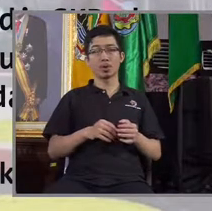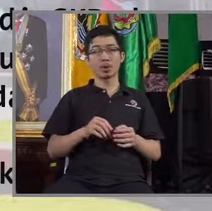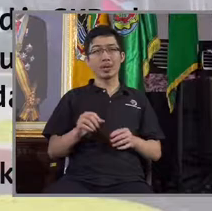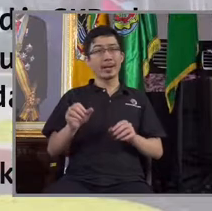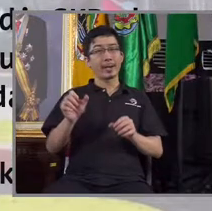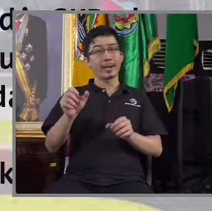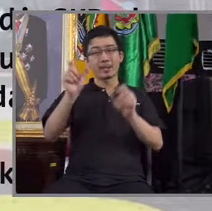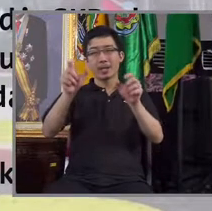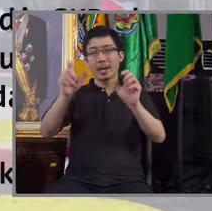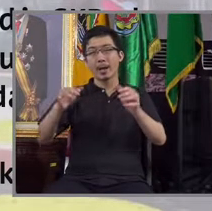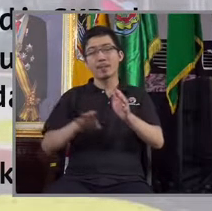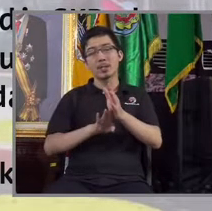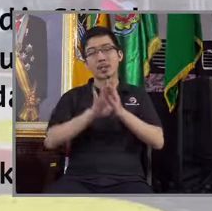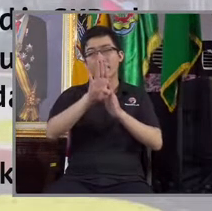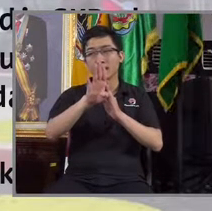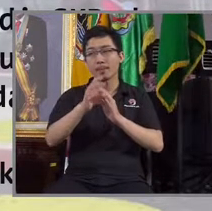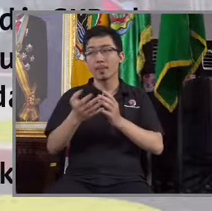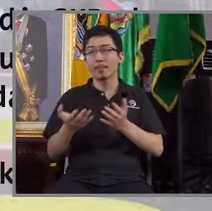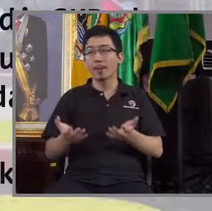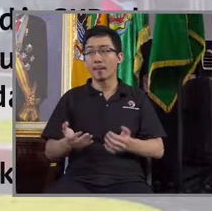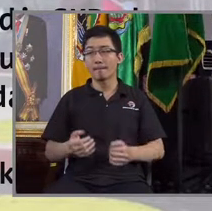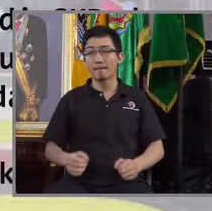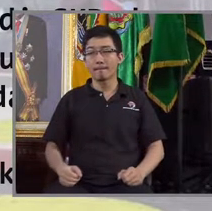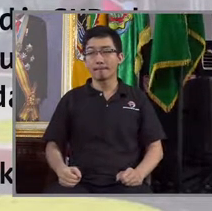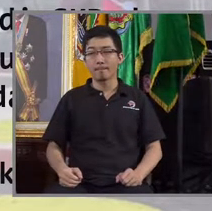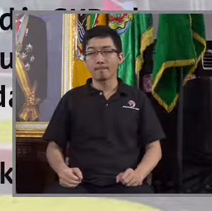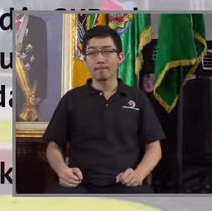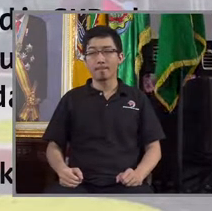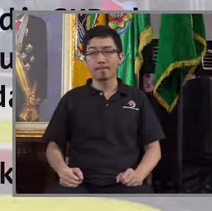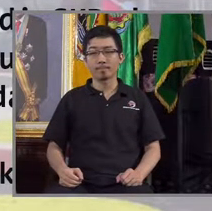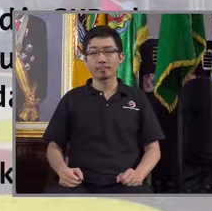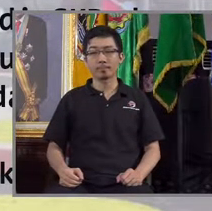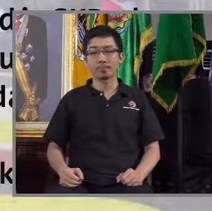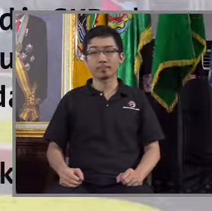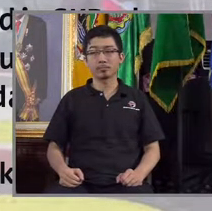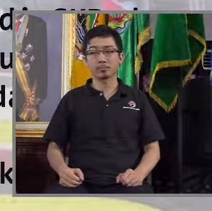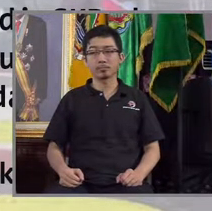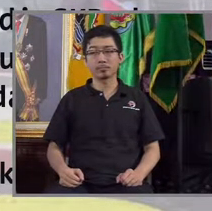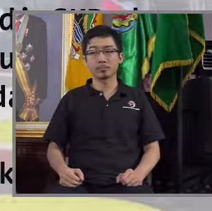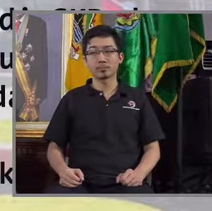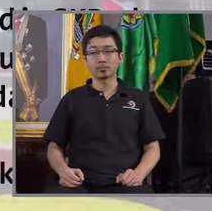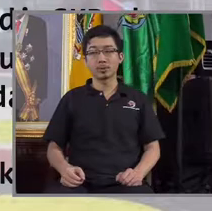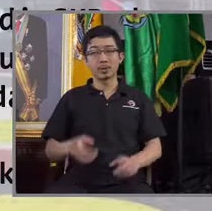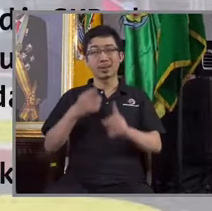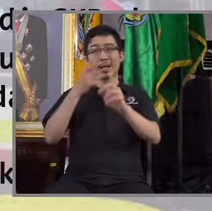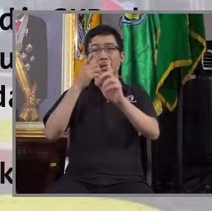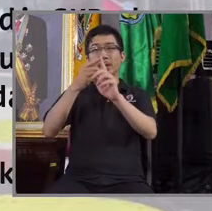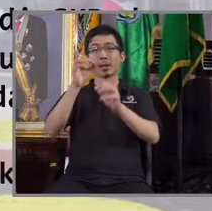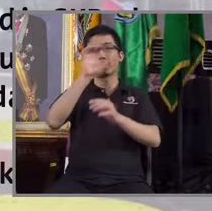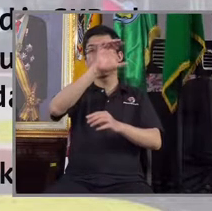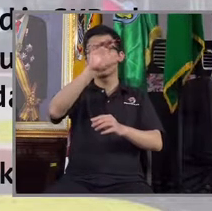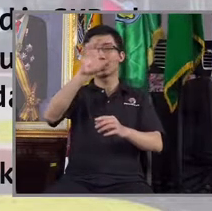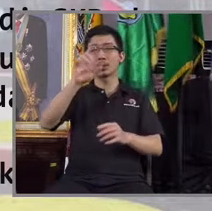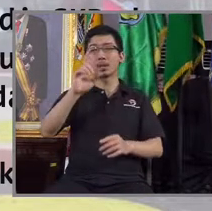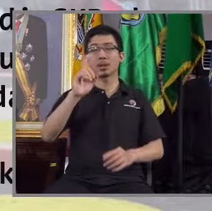sebagaimana ditargetkan oleh provinsi